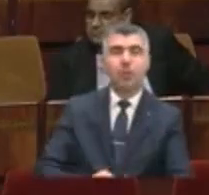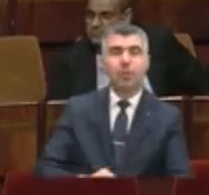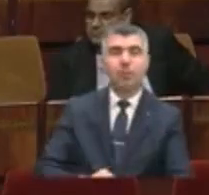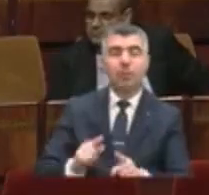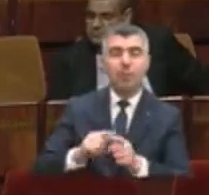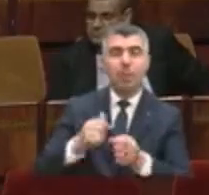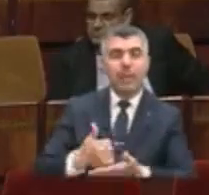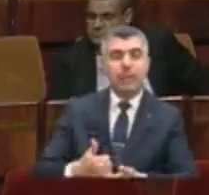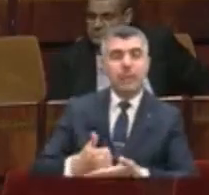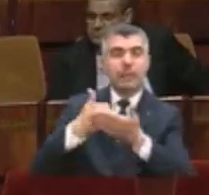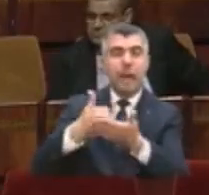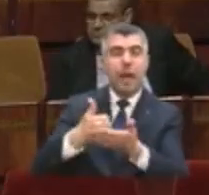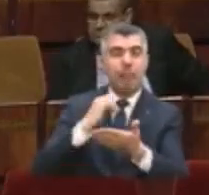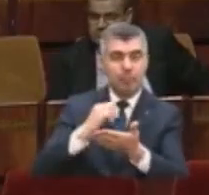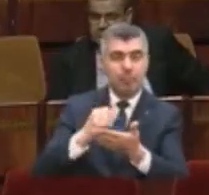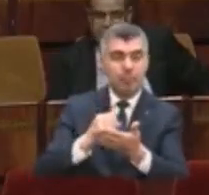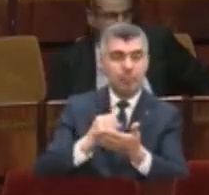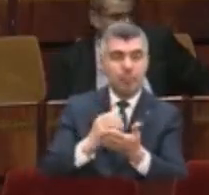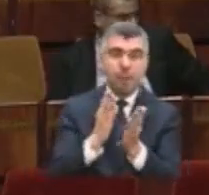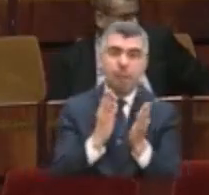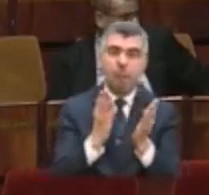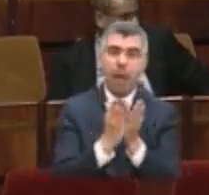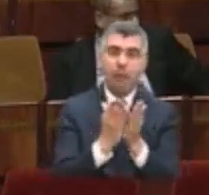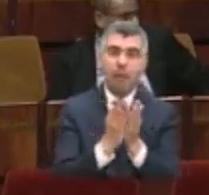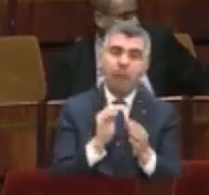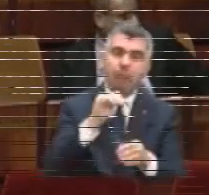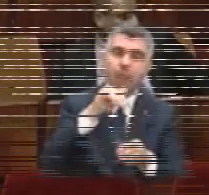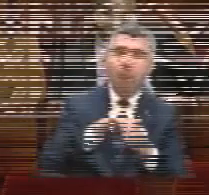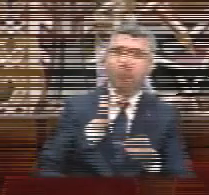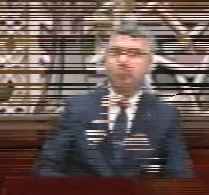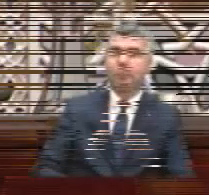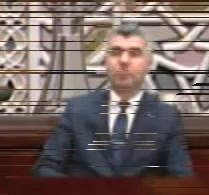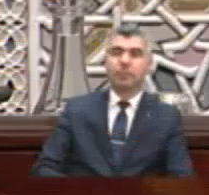للدعم التربوي داخل المؤسسات التعليمية.